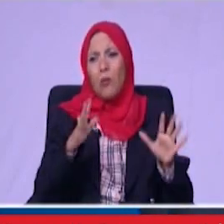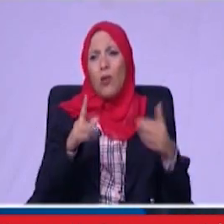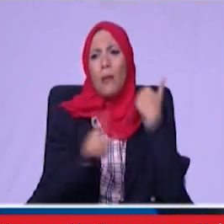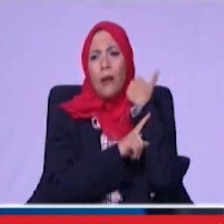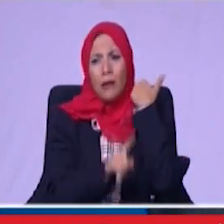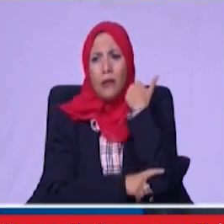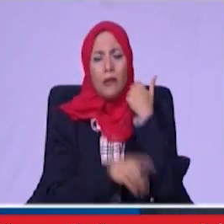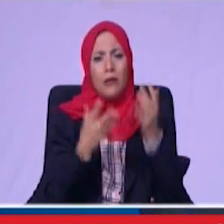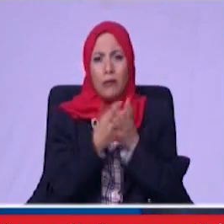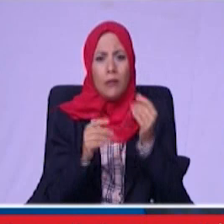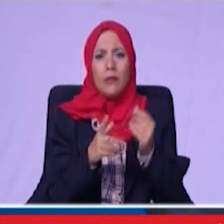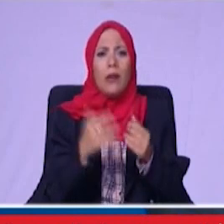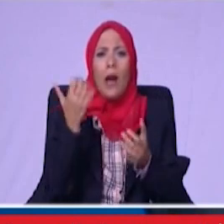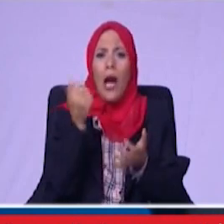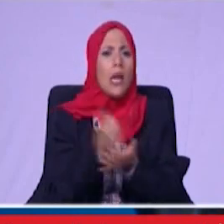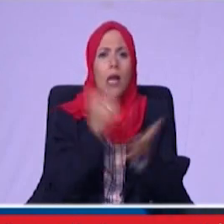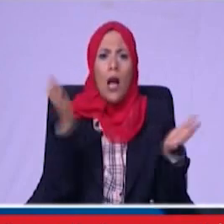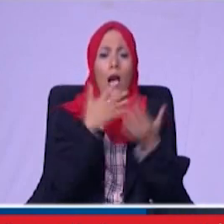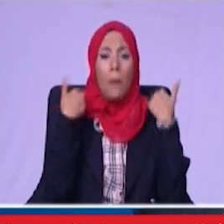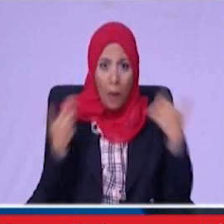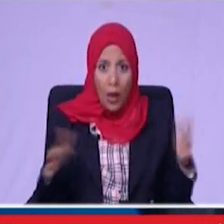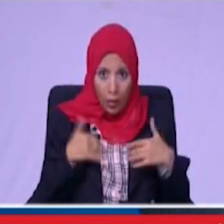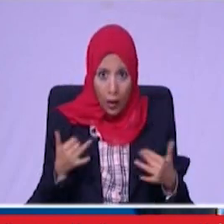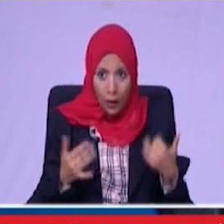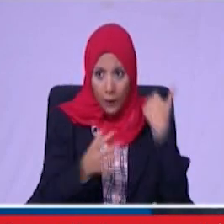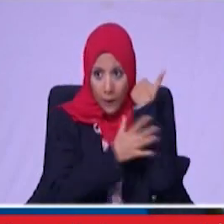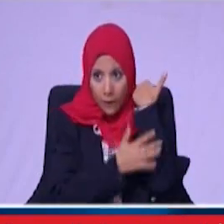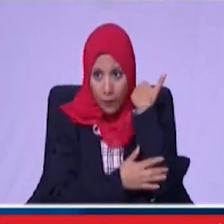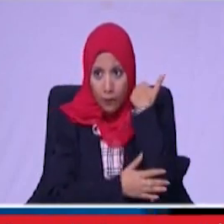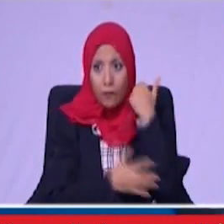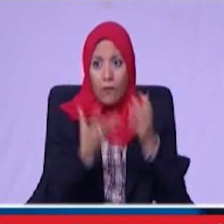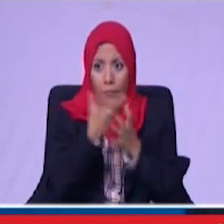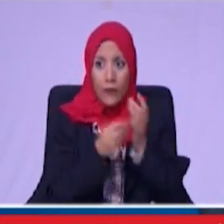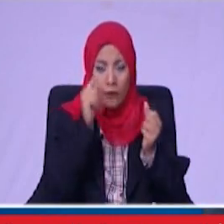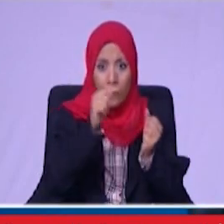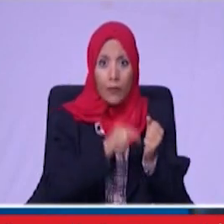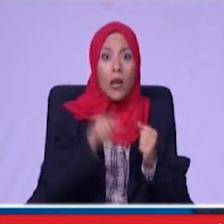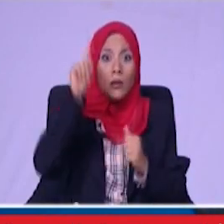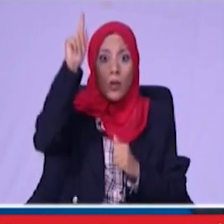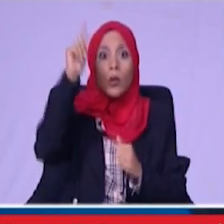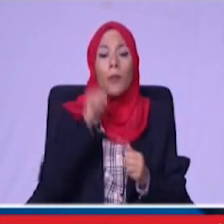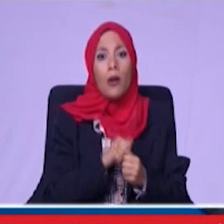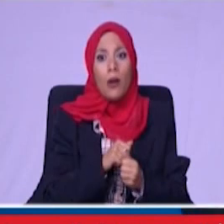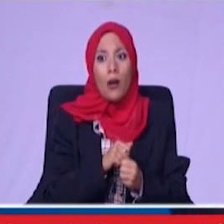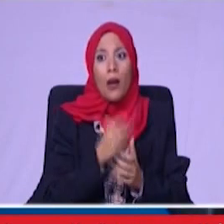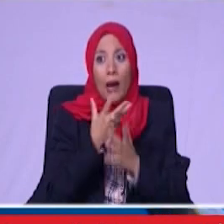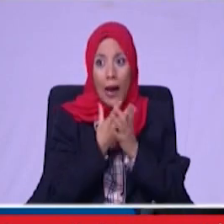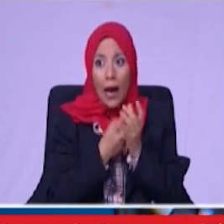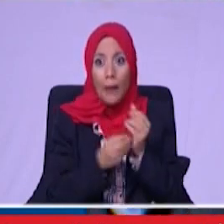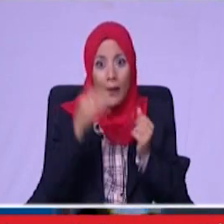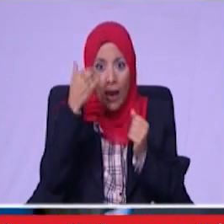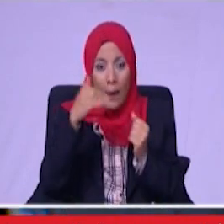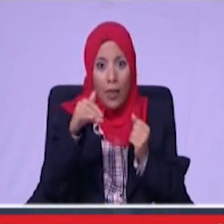عادي سقطت من حقن مجهري الحقن المجهري كان فيه تلاته سقطت لها تلاته عند ربنا عملت عمليه